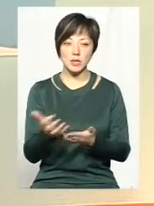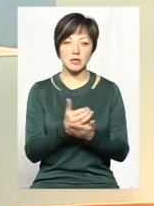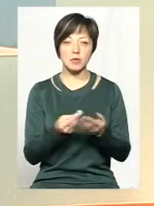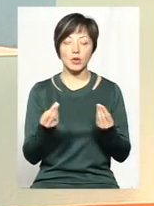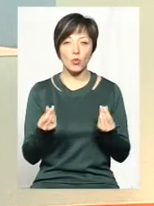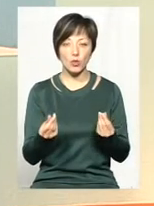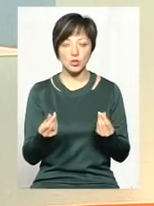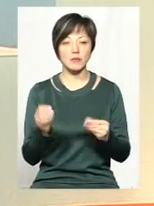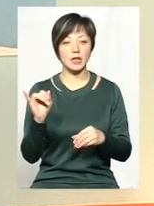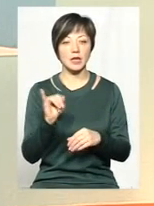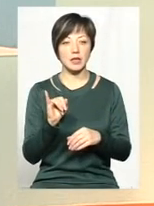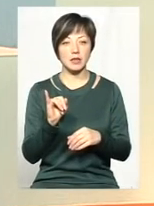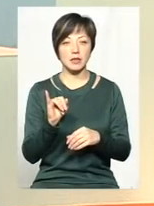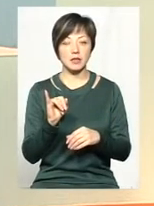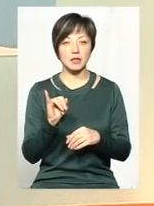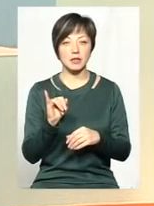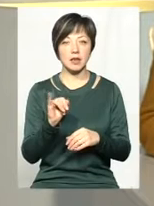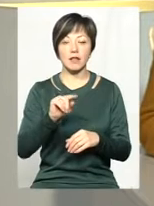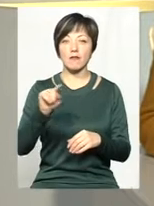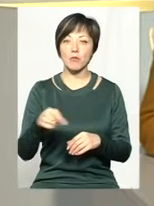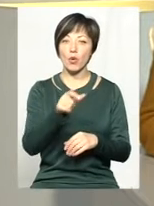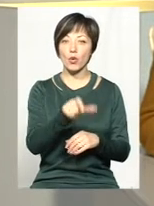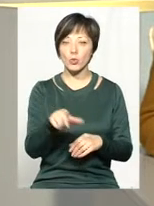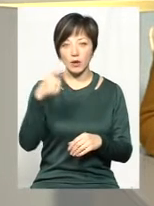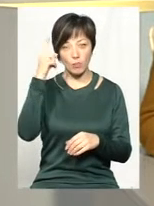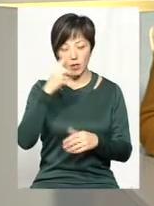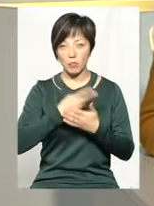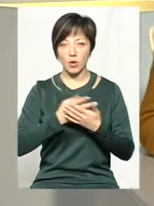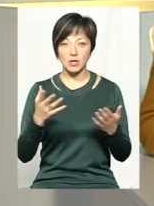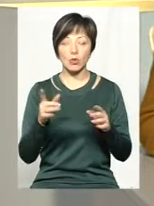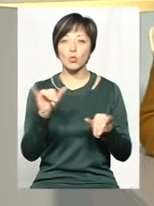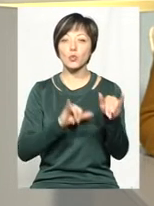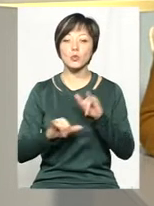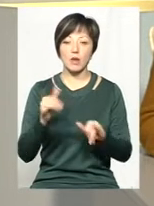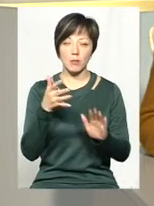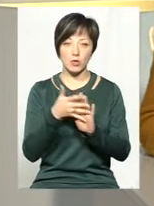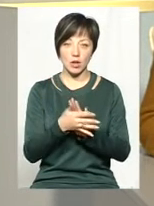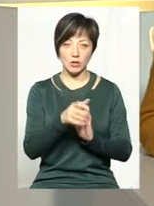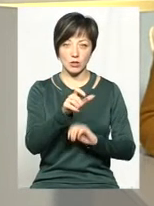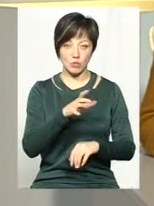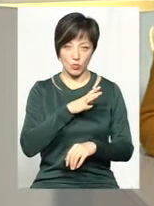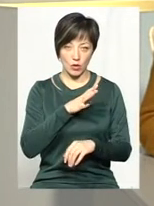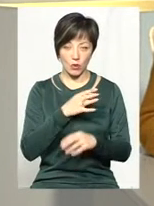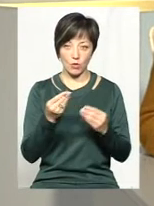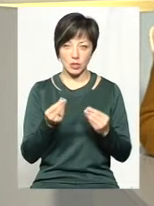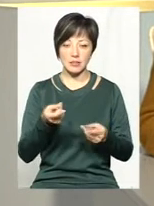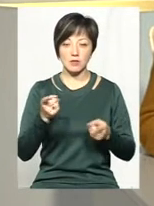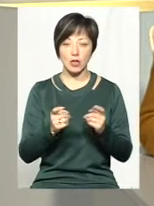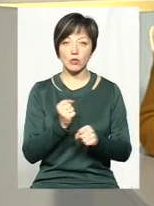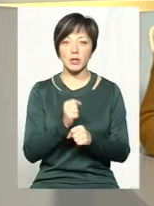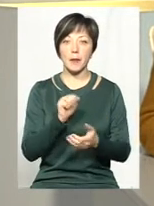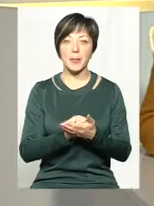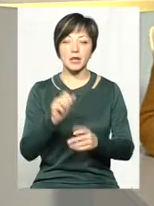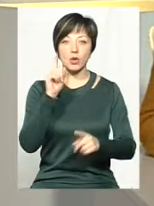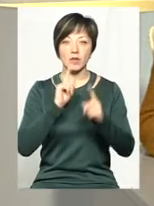коштів. І на вимогу людей вміти показати, на що ці кошти були потрачені. І, звичайно, робити прес-конференції,